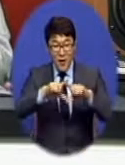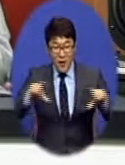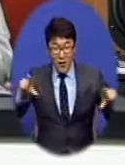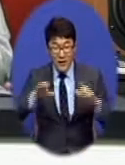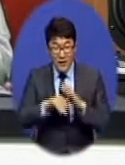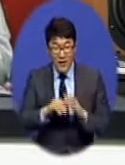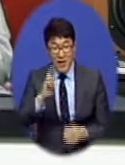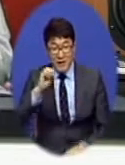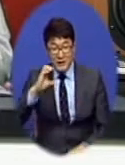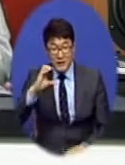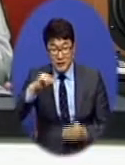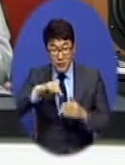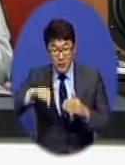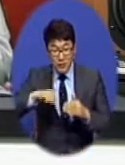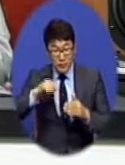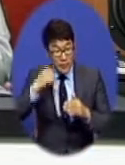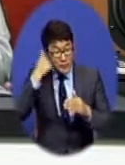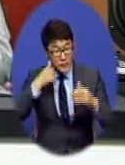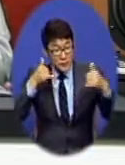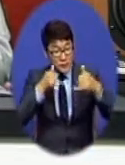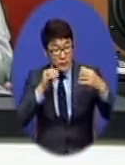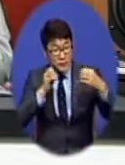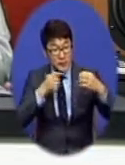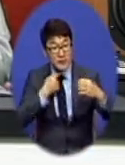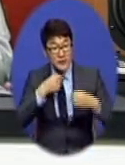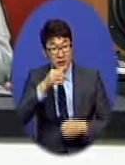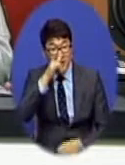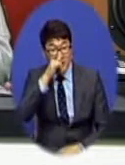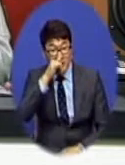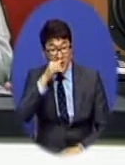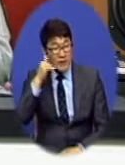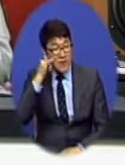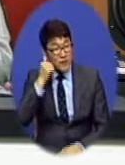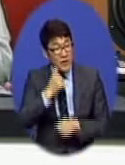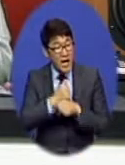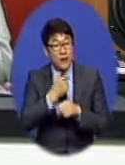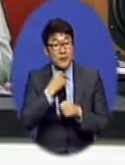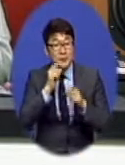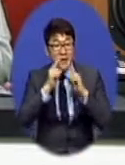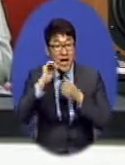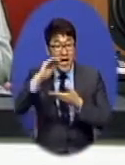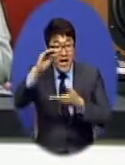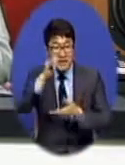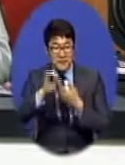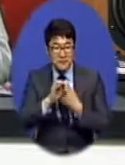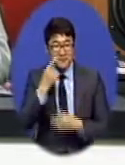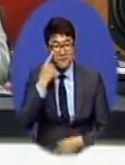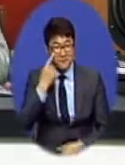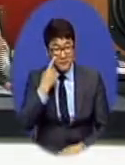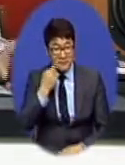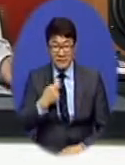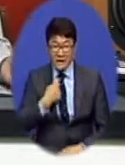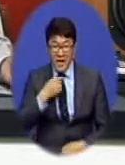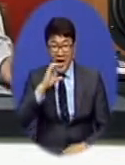저희 MC분들 중에서 이렇게 연결이 되셨으니까 누구한테 뭐 이렇게 전하고 싶었던 말 있다. 그럼 한마디 해주세요. 마음에 드는 MC